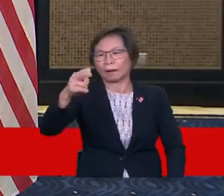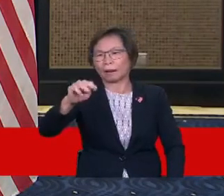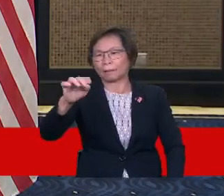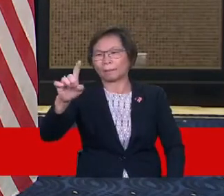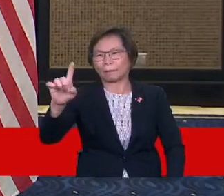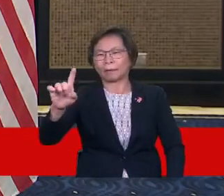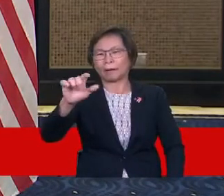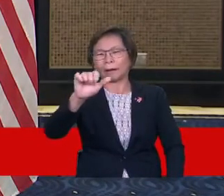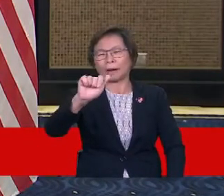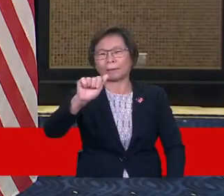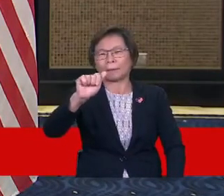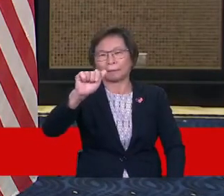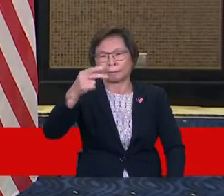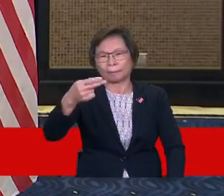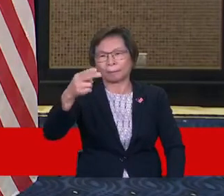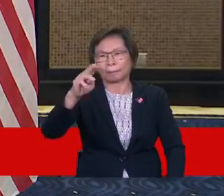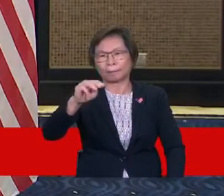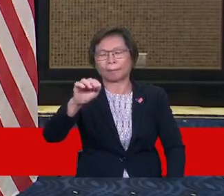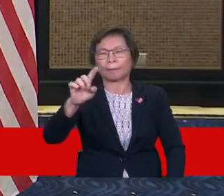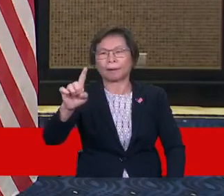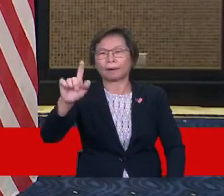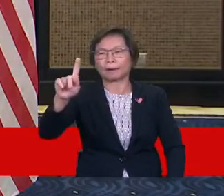band One Ahmad Kamal